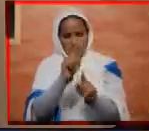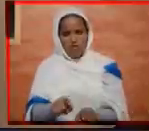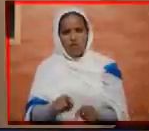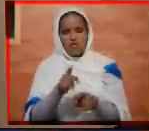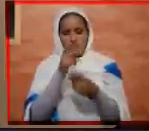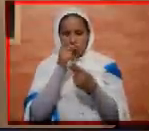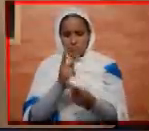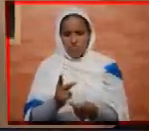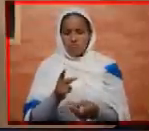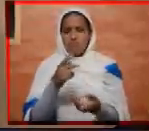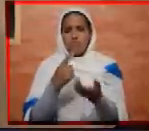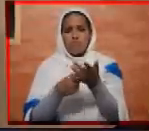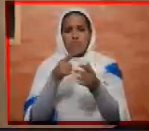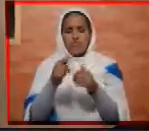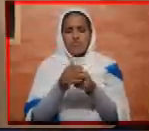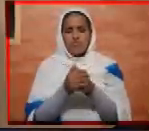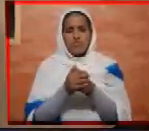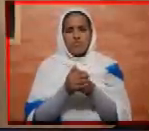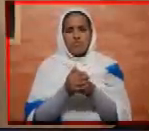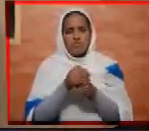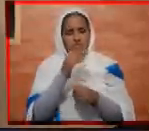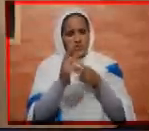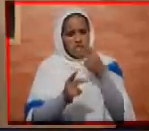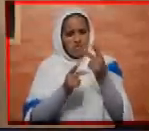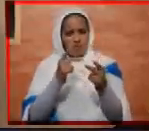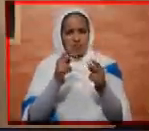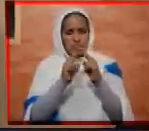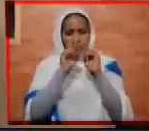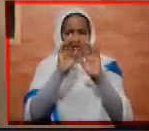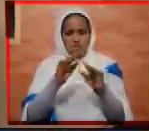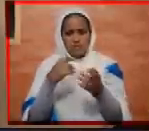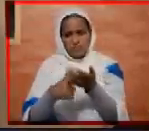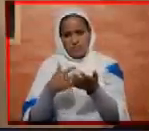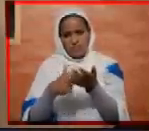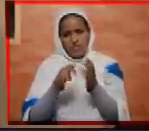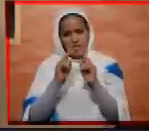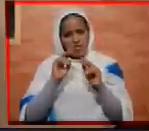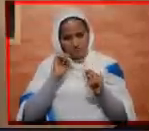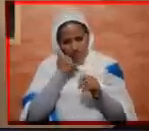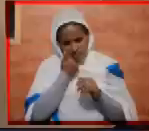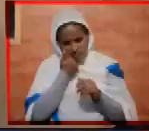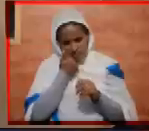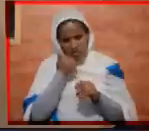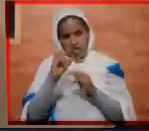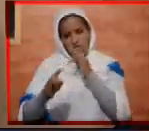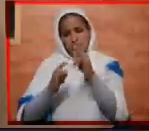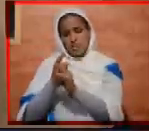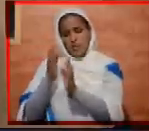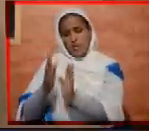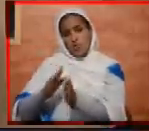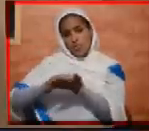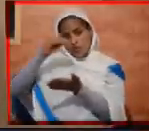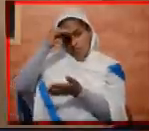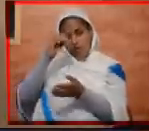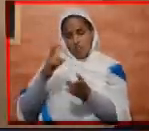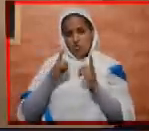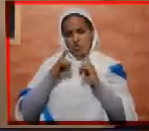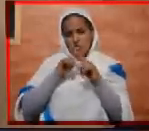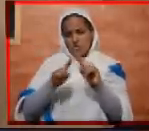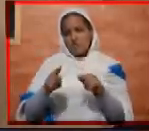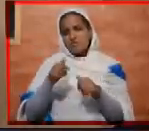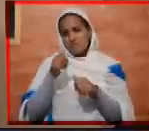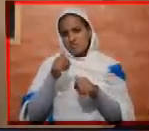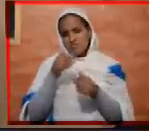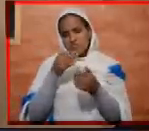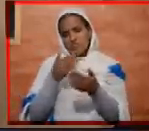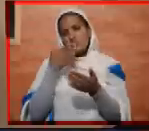ወደ ገጠሮ ባለበት ጊዜ በመሆኑ ወላጆችም ደግሞ እንደ ከተማ መማር